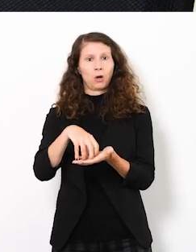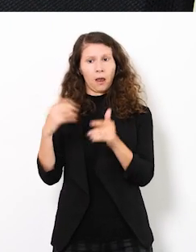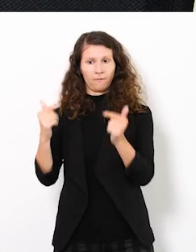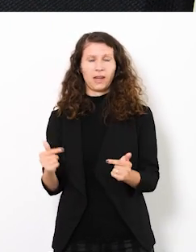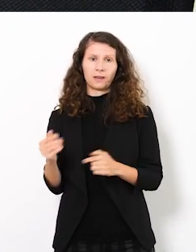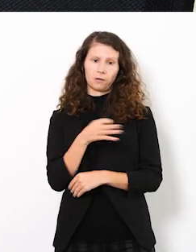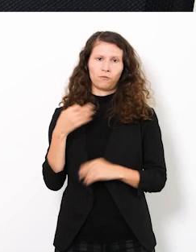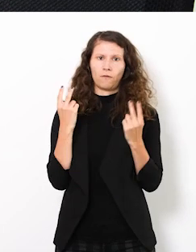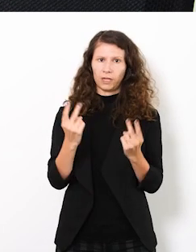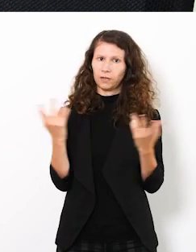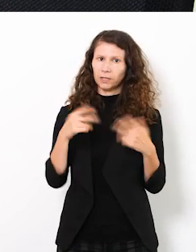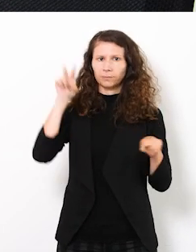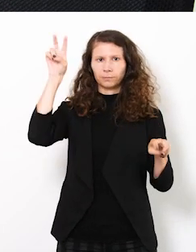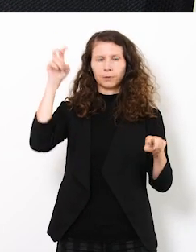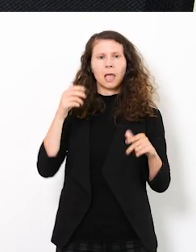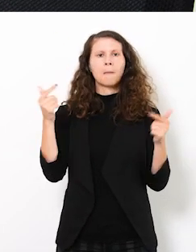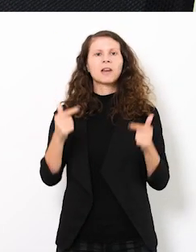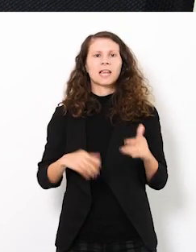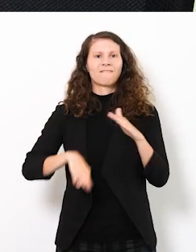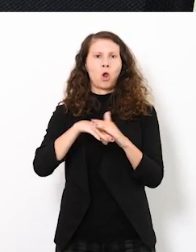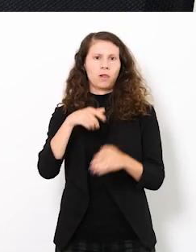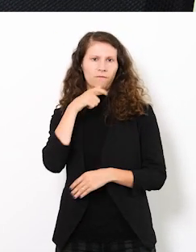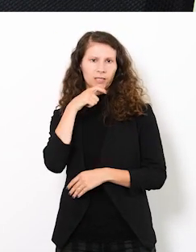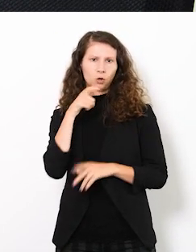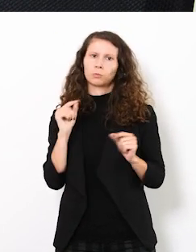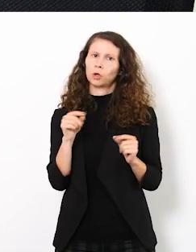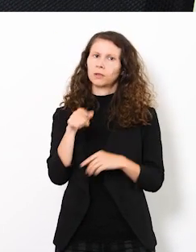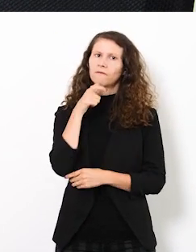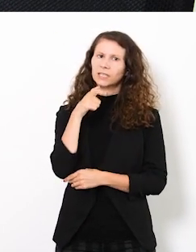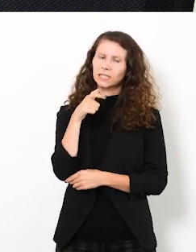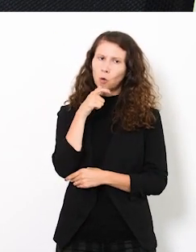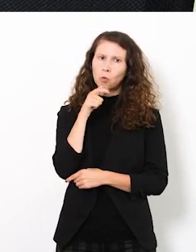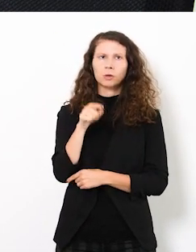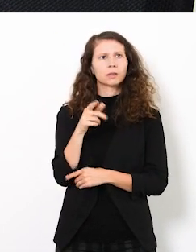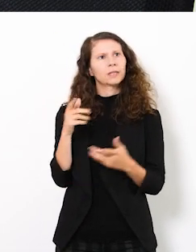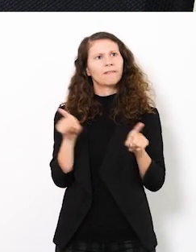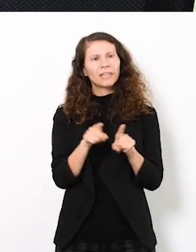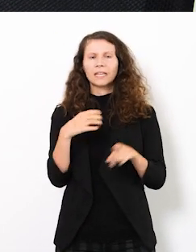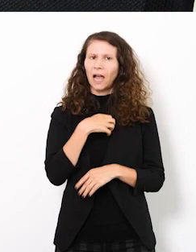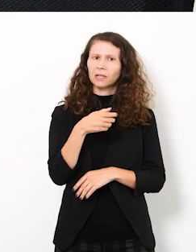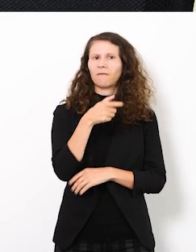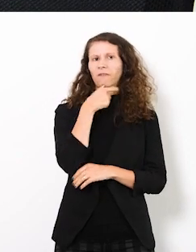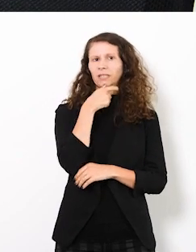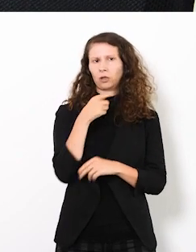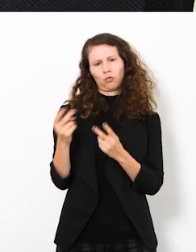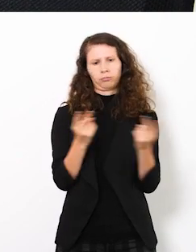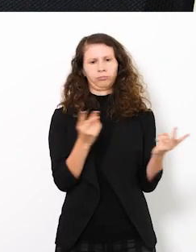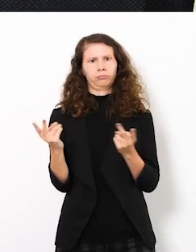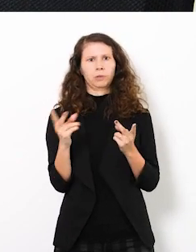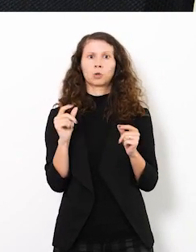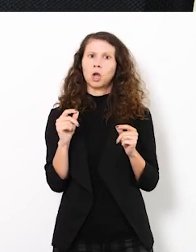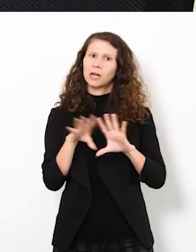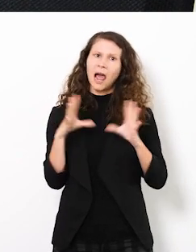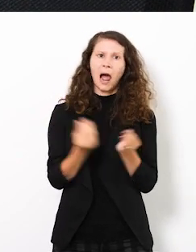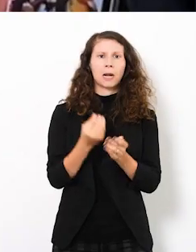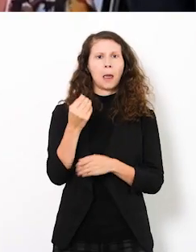uns wichtig ist, ist eine sogenannte Pflegevollversicherung, also eine Versicherung, die funktioniert eigentlich wie die Krankenversicherung, in der alle pflegebedingten